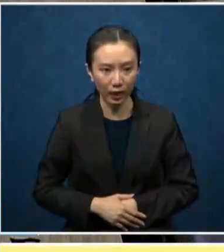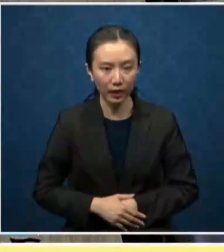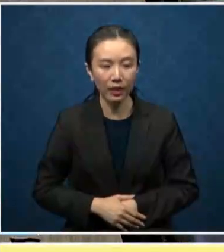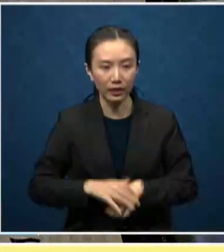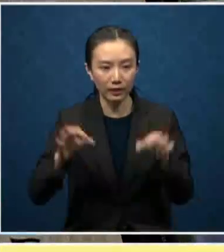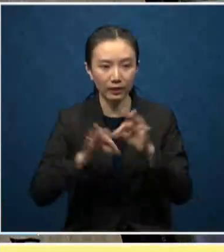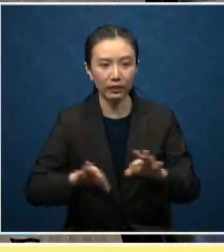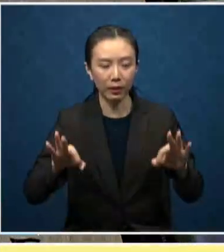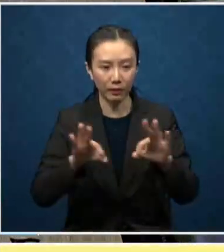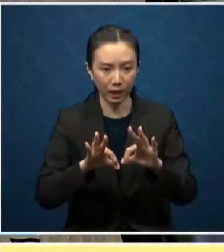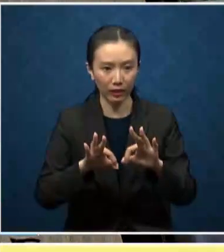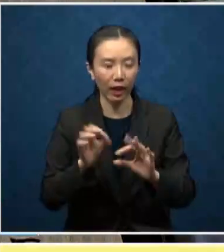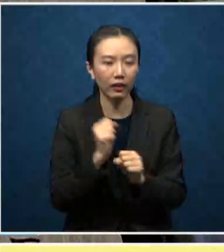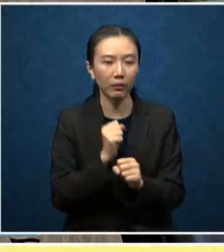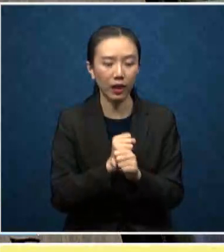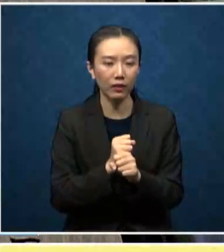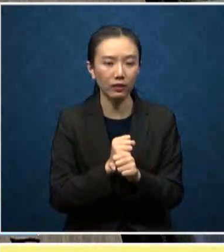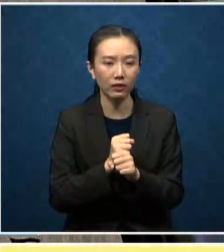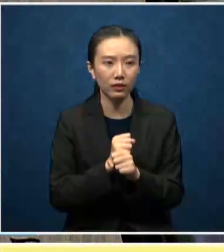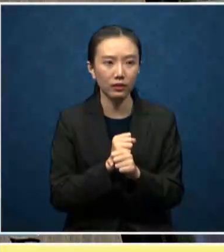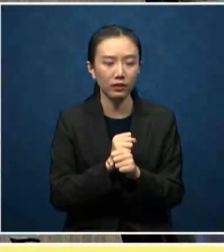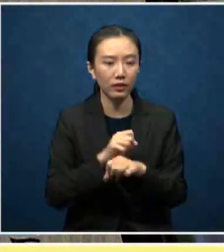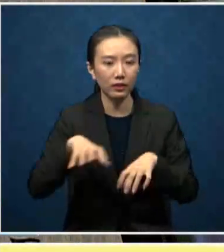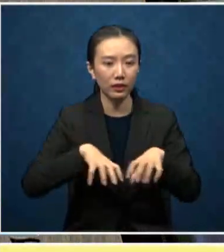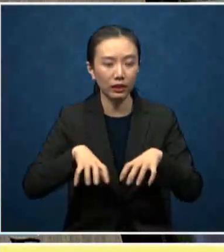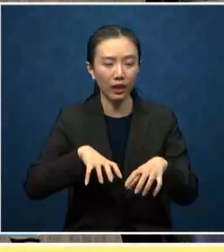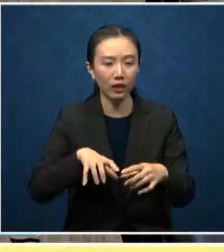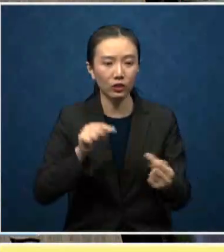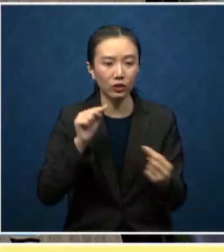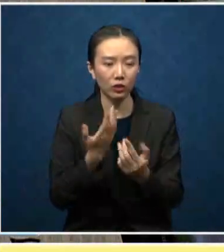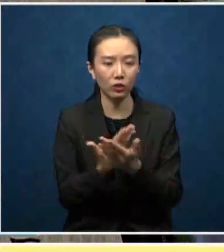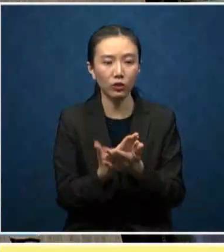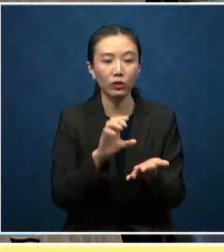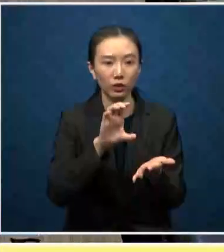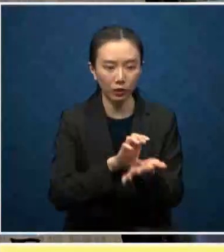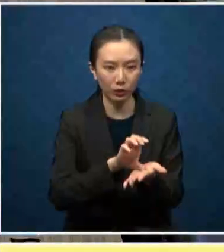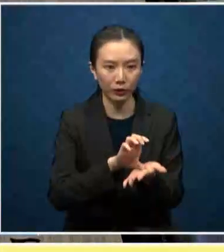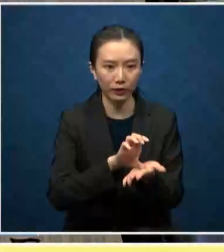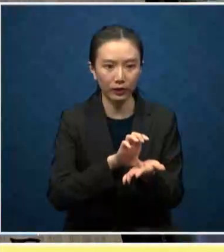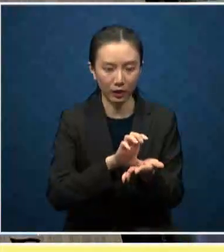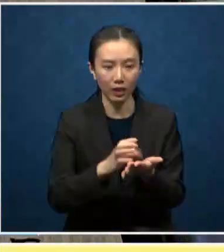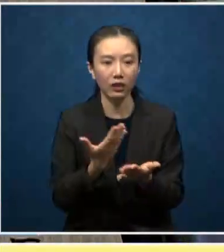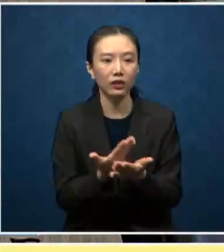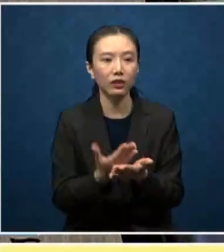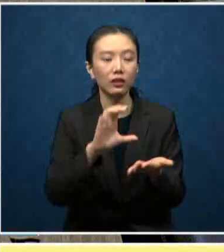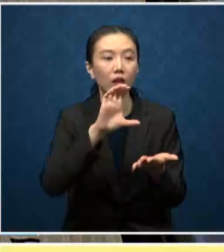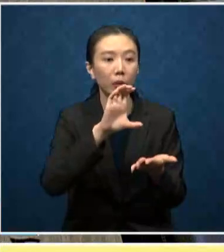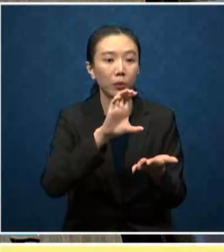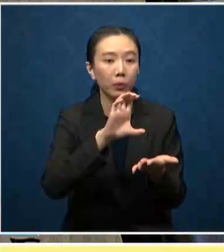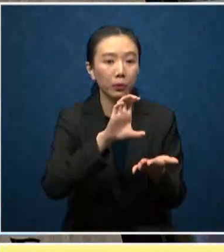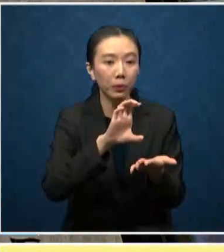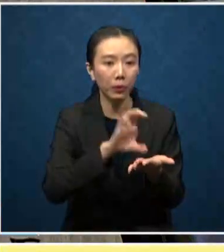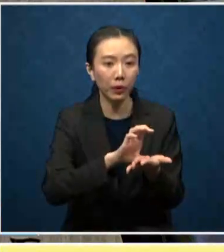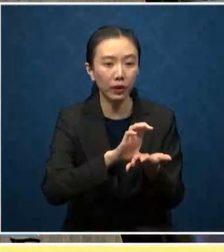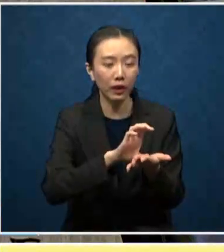ความสำคัญในการดำเนินงานของกองทุนทุกกองทุนโดยเฉพาะอย่างยิ่งกองทุนที่มีมูลค่าถึง